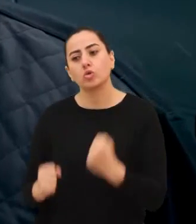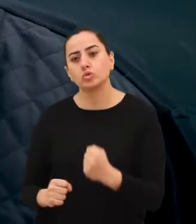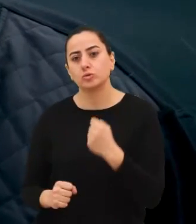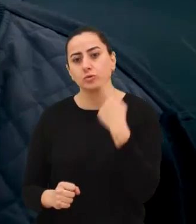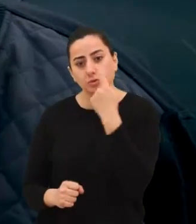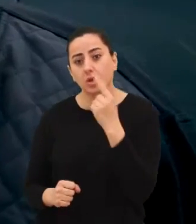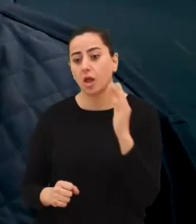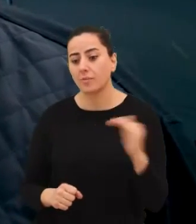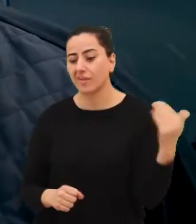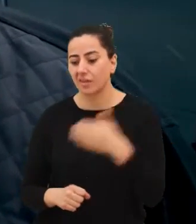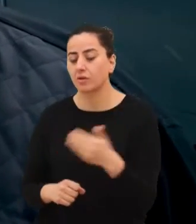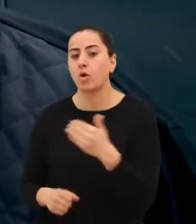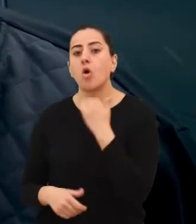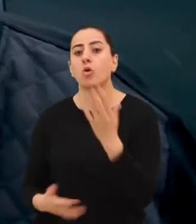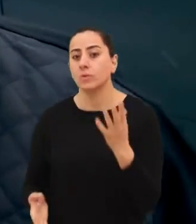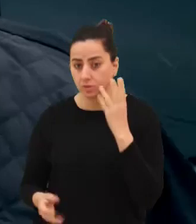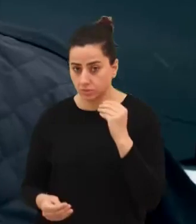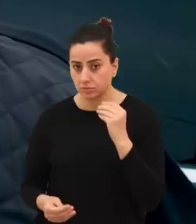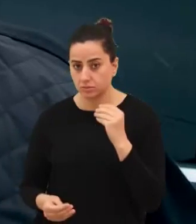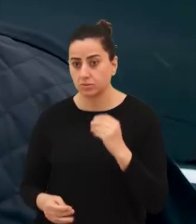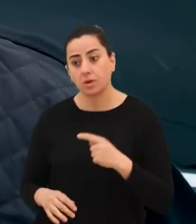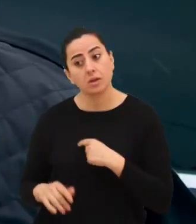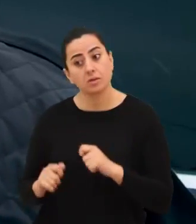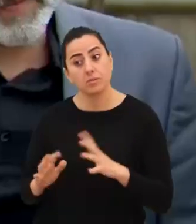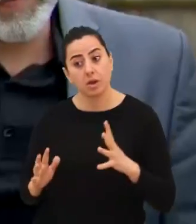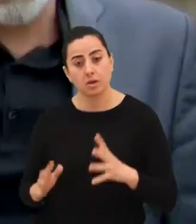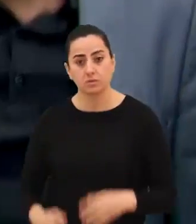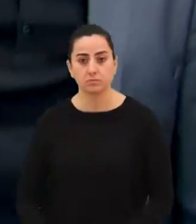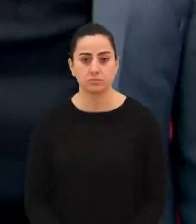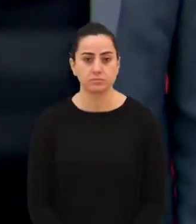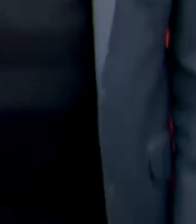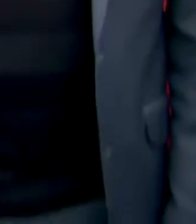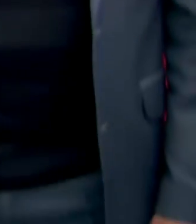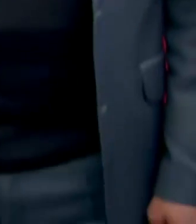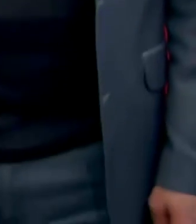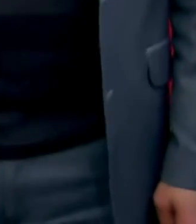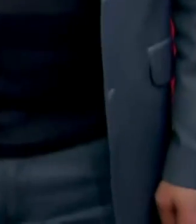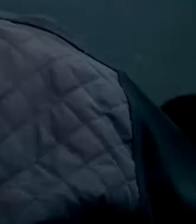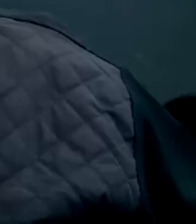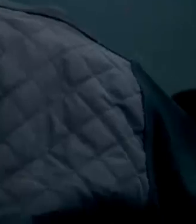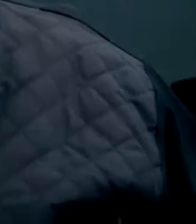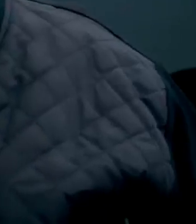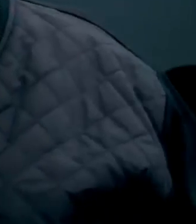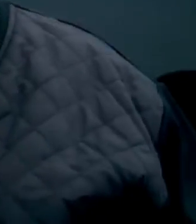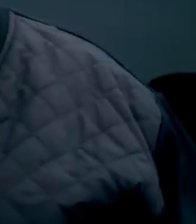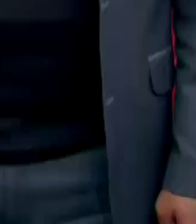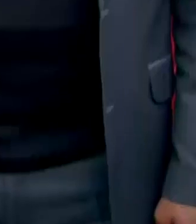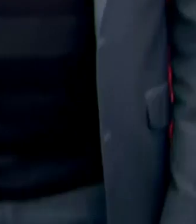Öyle her gelen buraya giremez. Tamam mı? Almayayım ayağımı altına lan. Esmer adam belindeki silahı gösterdi.